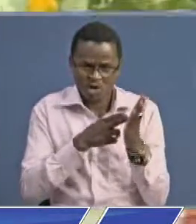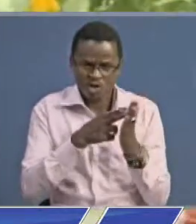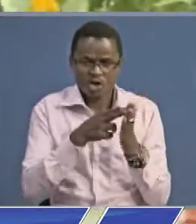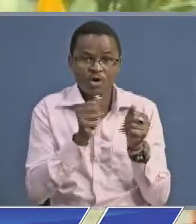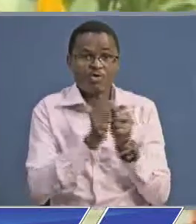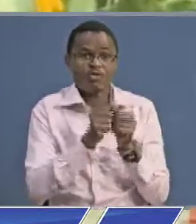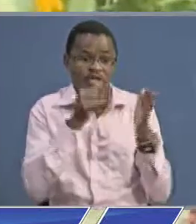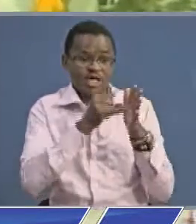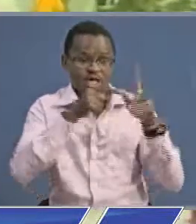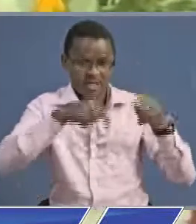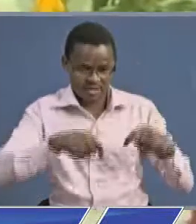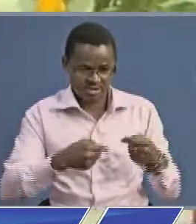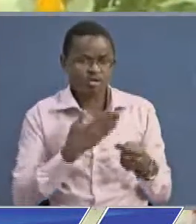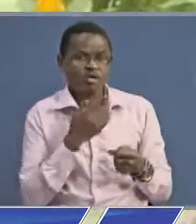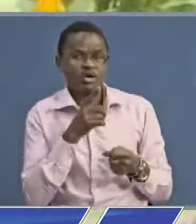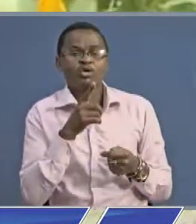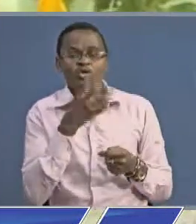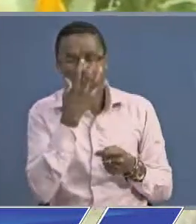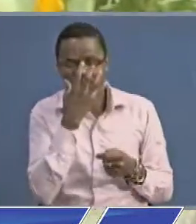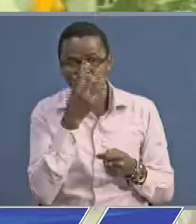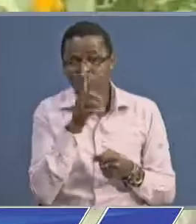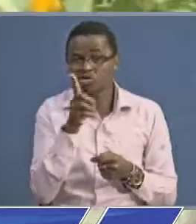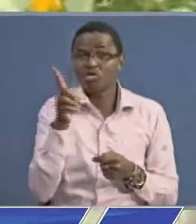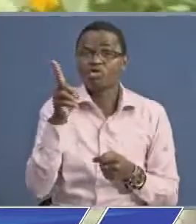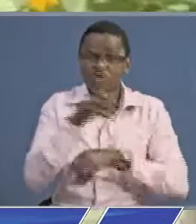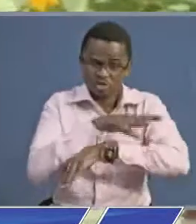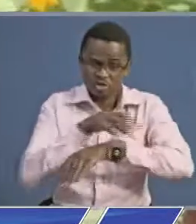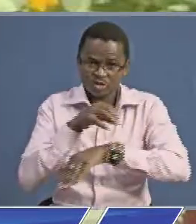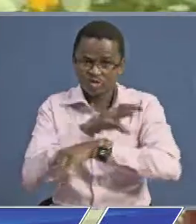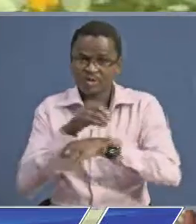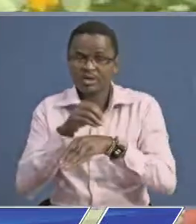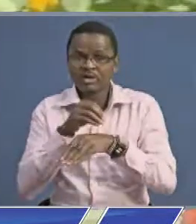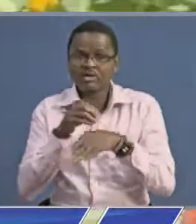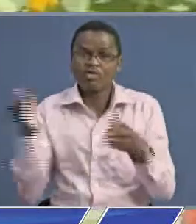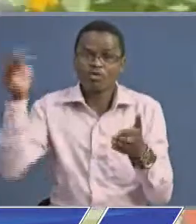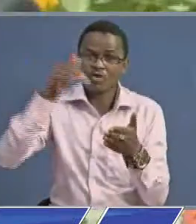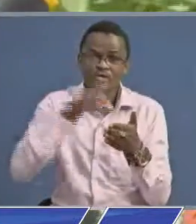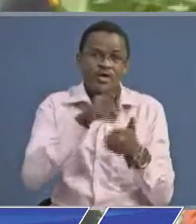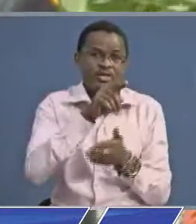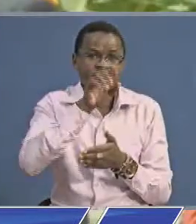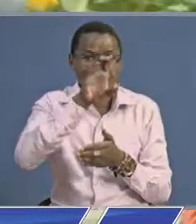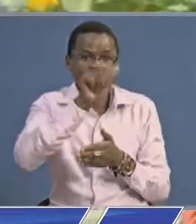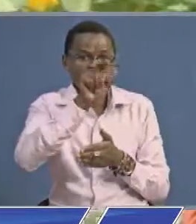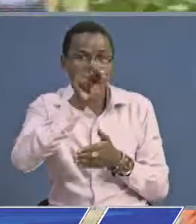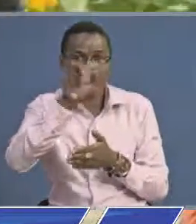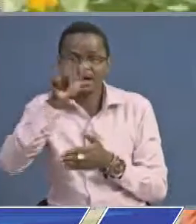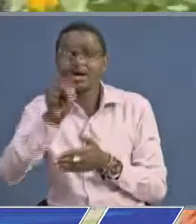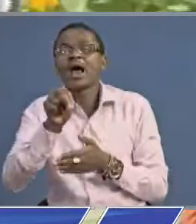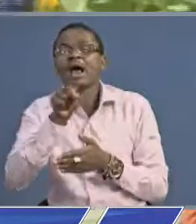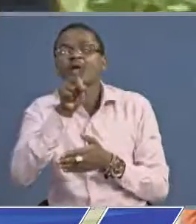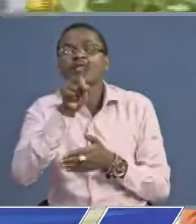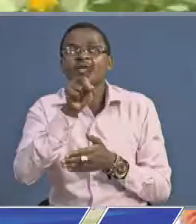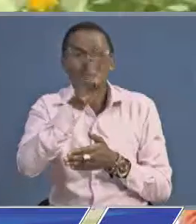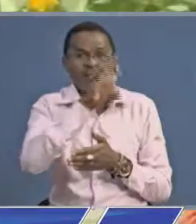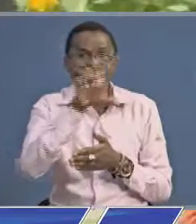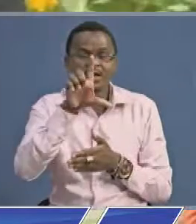itself. Nataka ni kuambia Your Excellency, wale wakora walishindwa kufika Canaan. Iyo meli ya